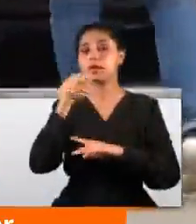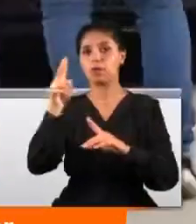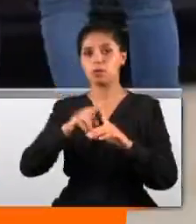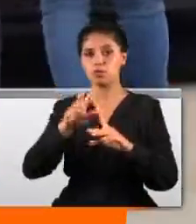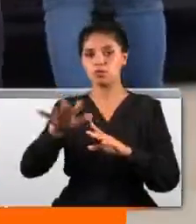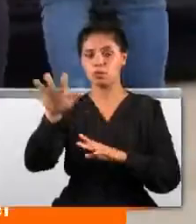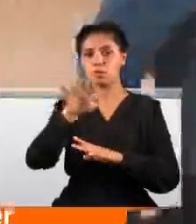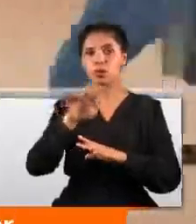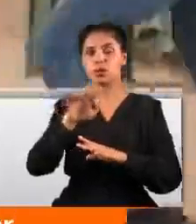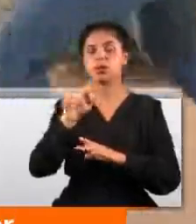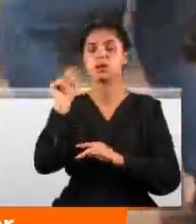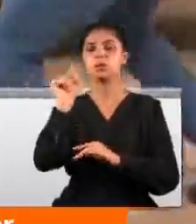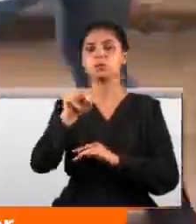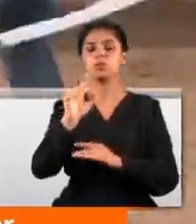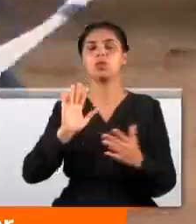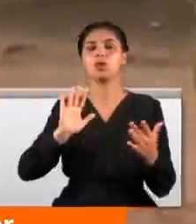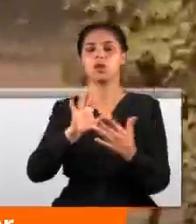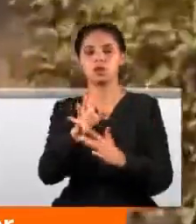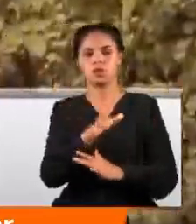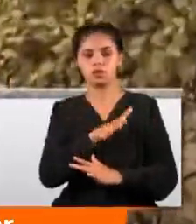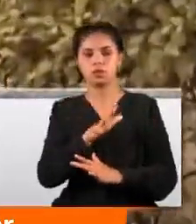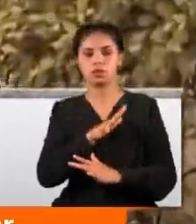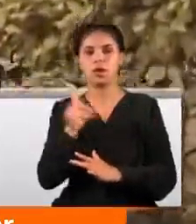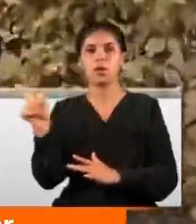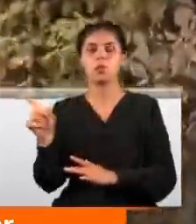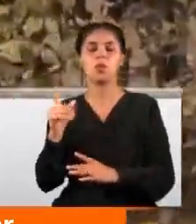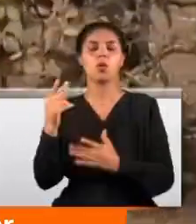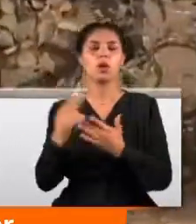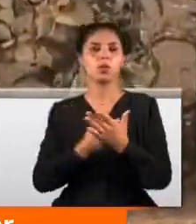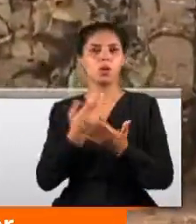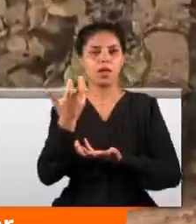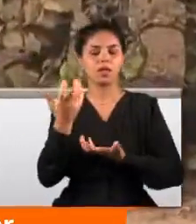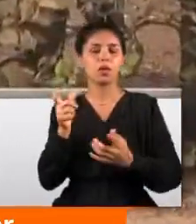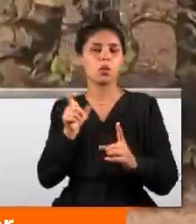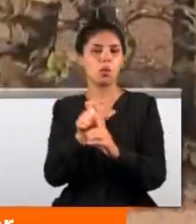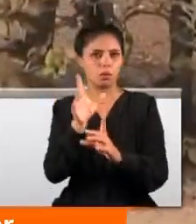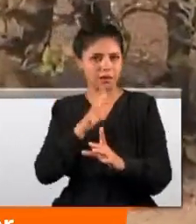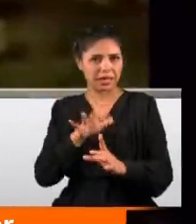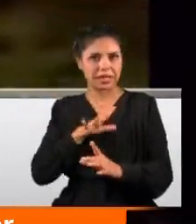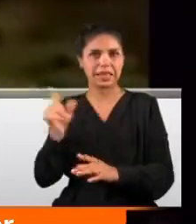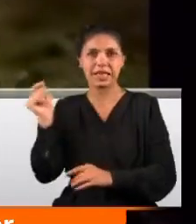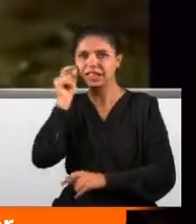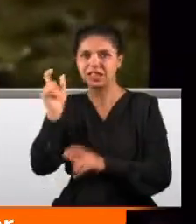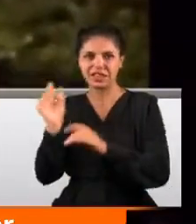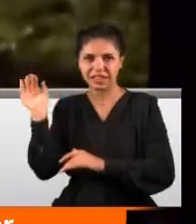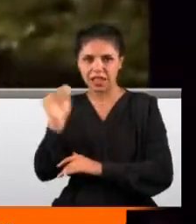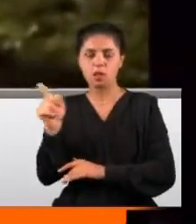korumak isteyen 15 kişi gözaltına alındı. İşte bu adım sonunda gerilimin fitilini ateşledi.